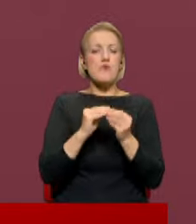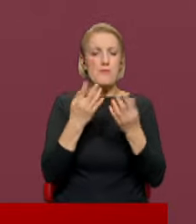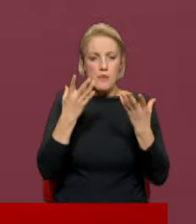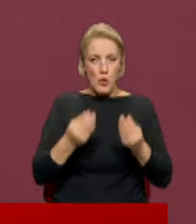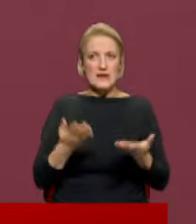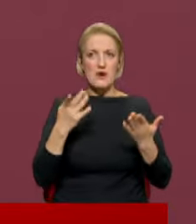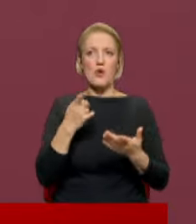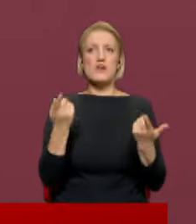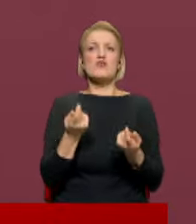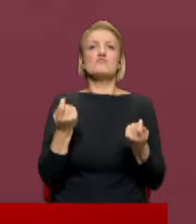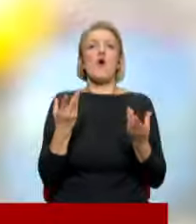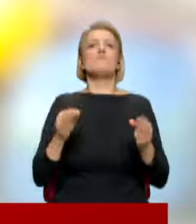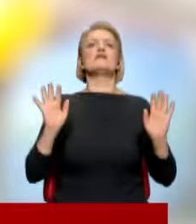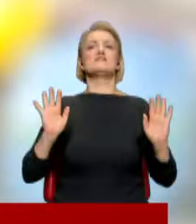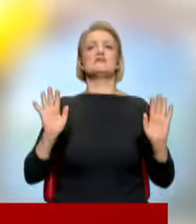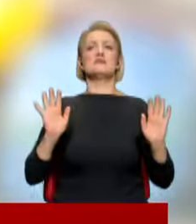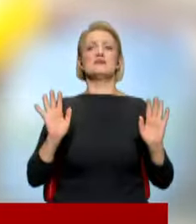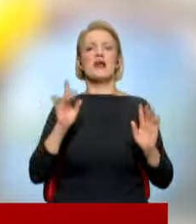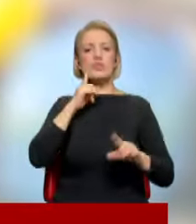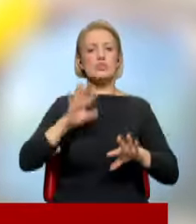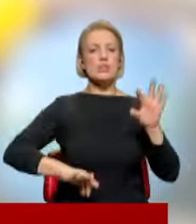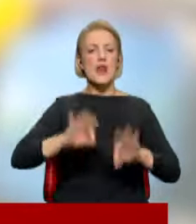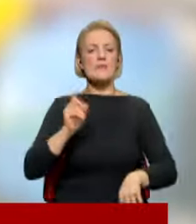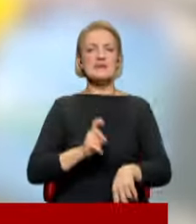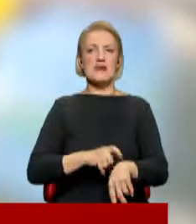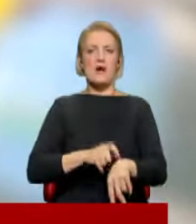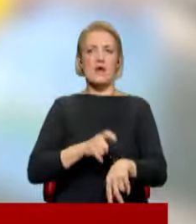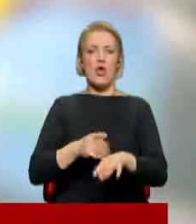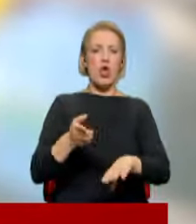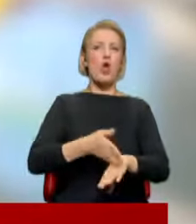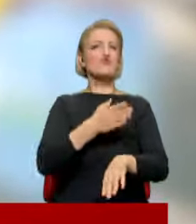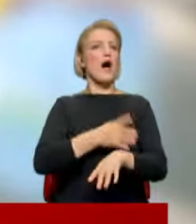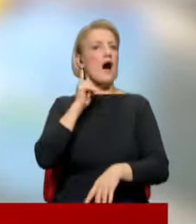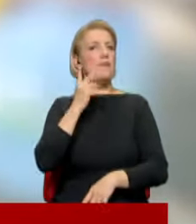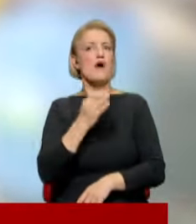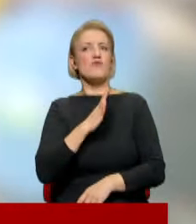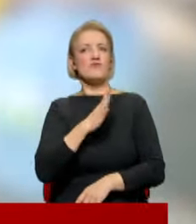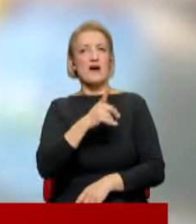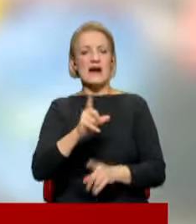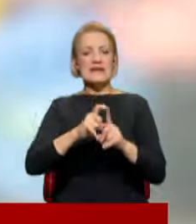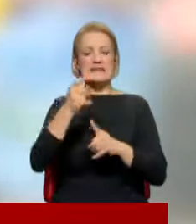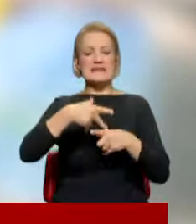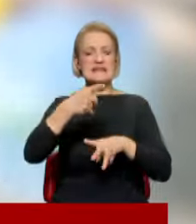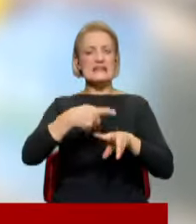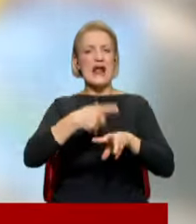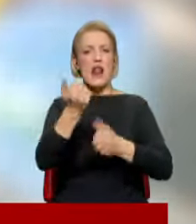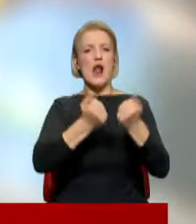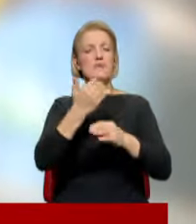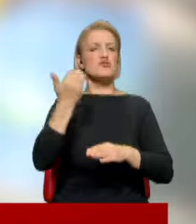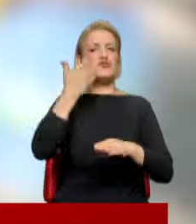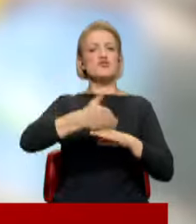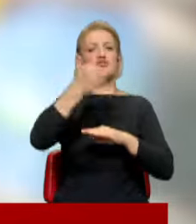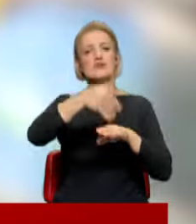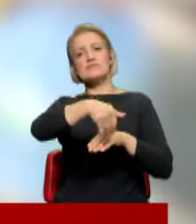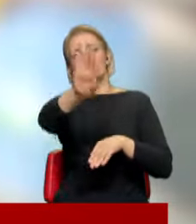olsaydı orada çalışma olmazdı denetleme esnasında zaten önceden haberler olduğu için dizel araçları dışarı çık